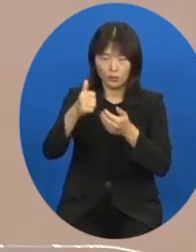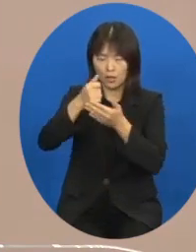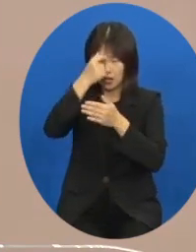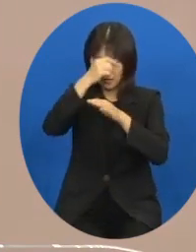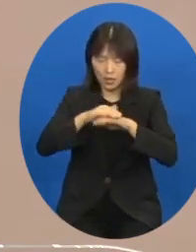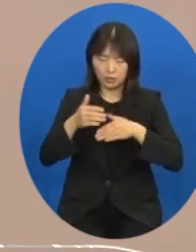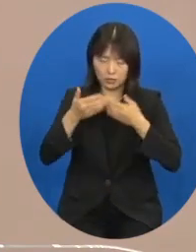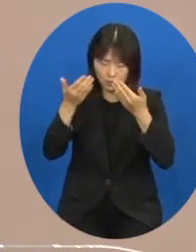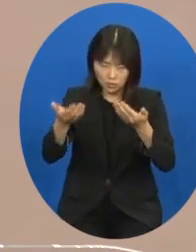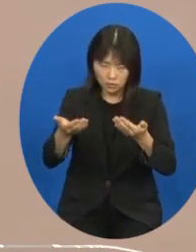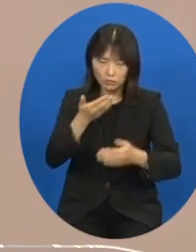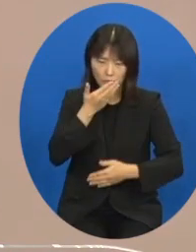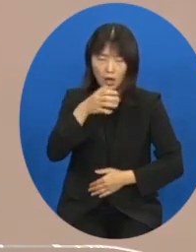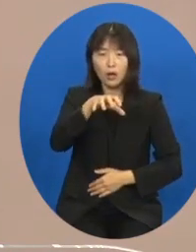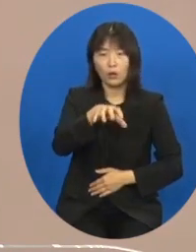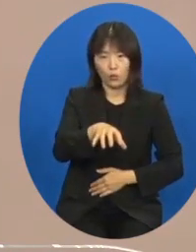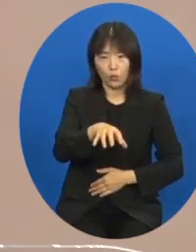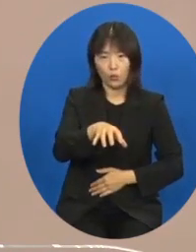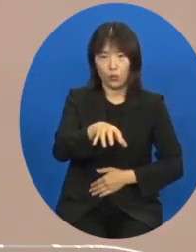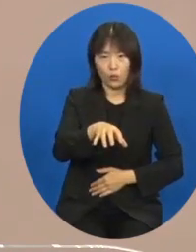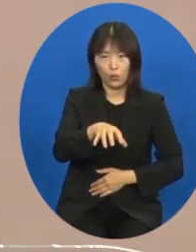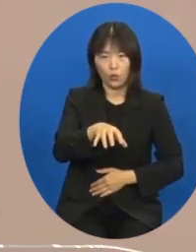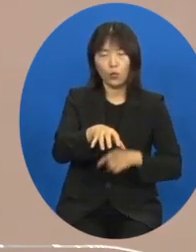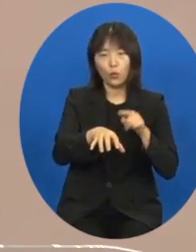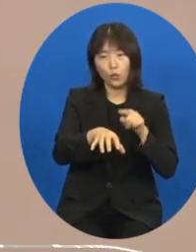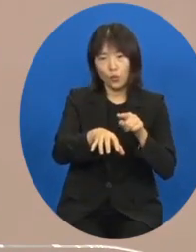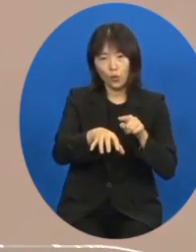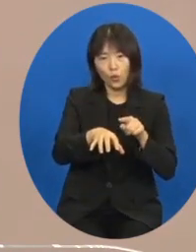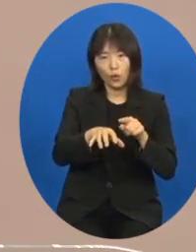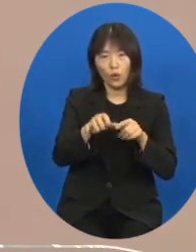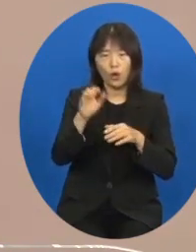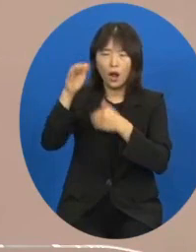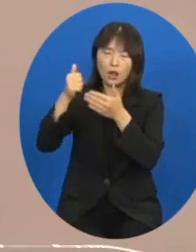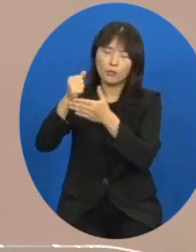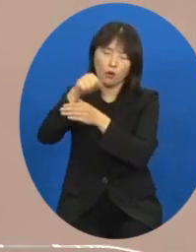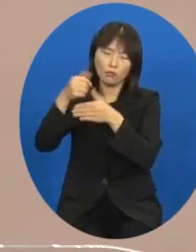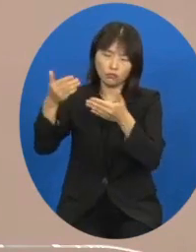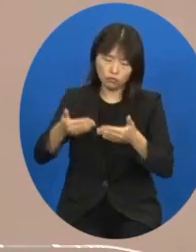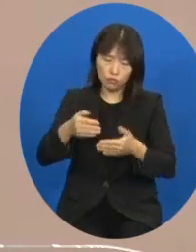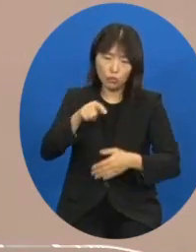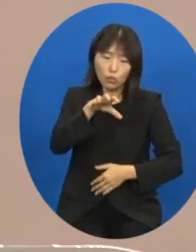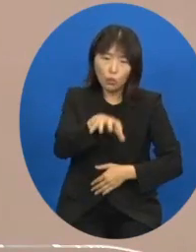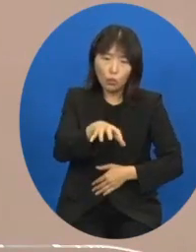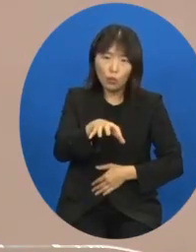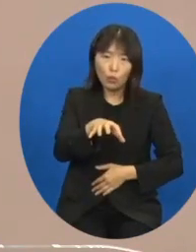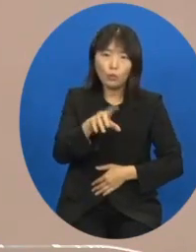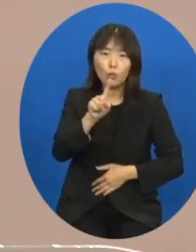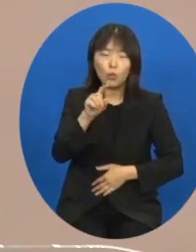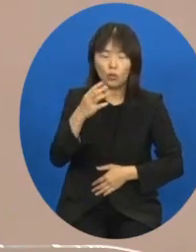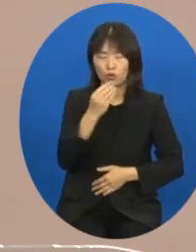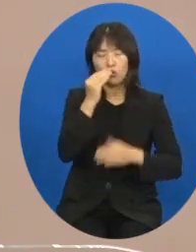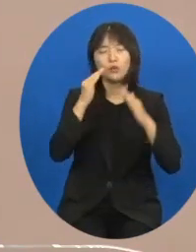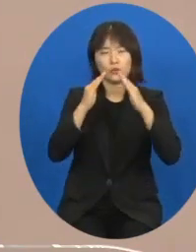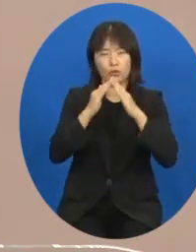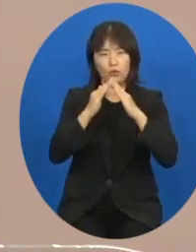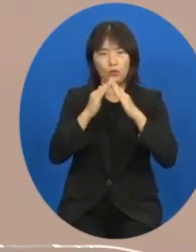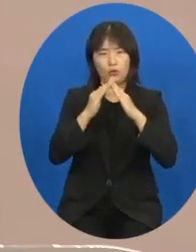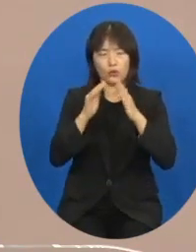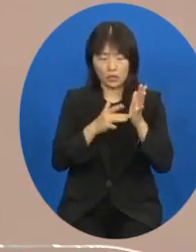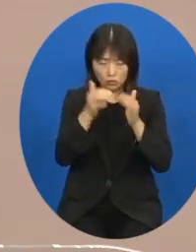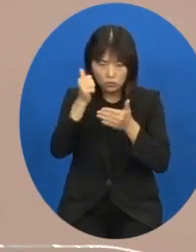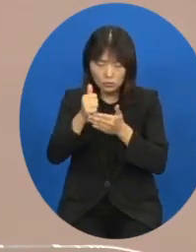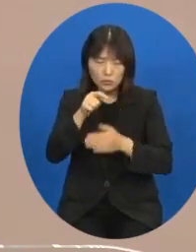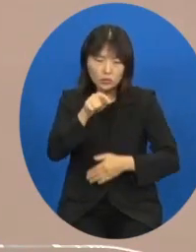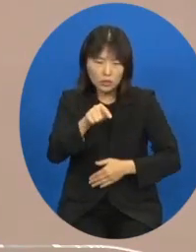곳, 하나님께서 그것을 허락해 주셨어요. 그게 성전이었습니다. 예수님은 그래서 그것을